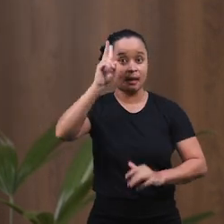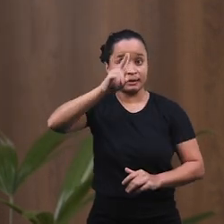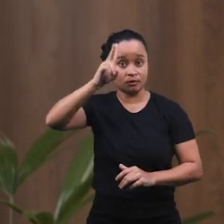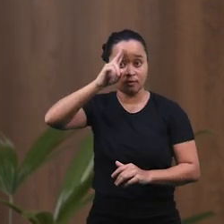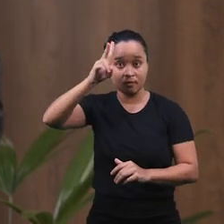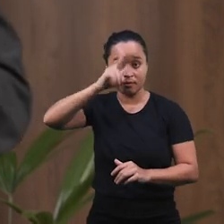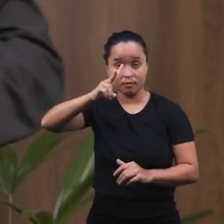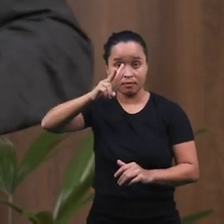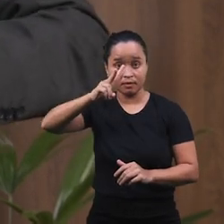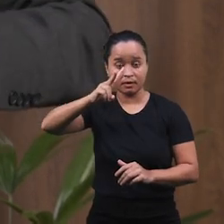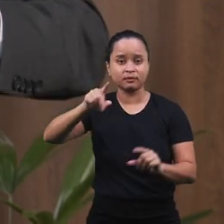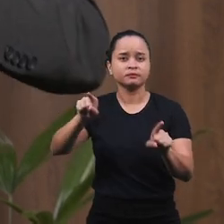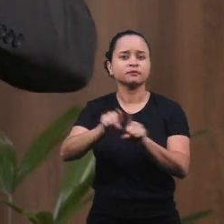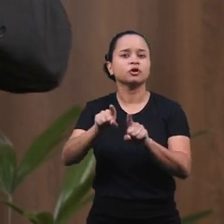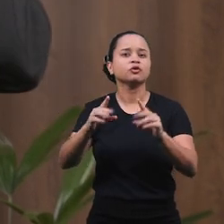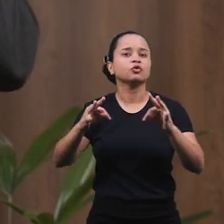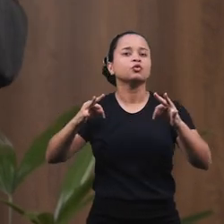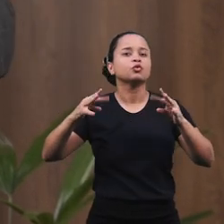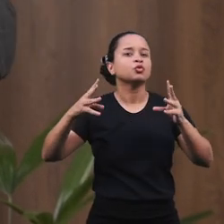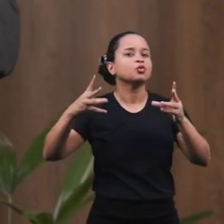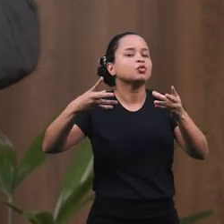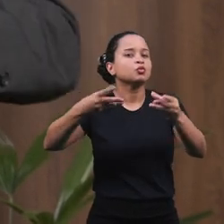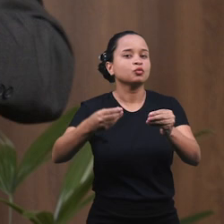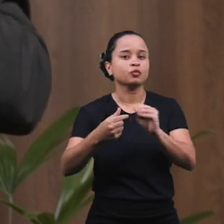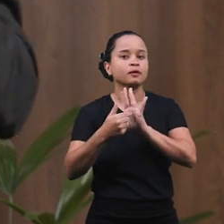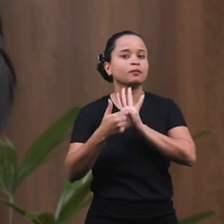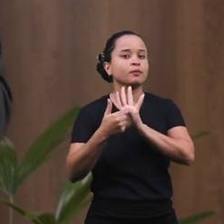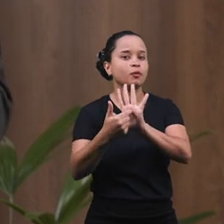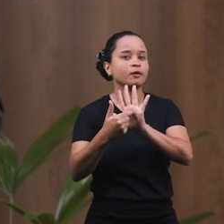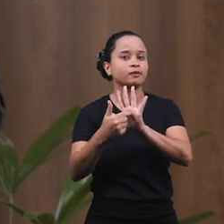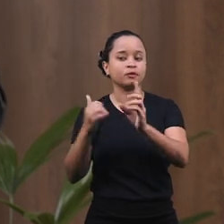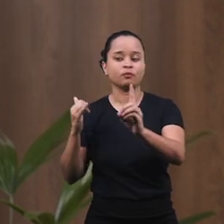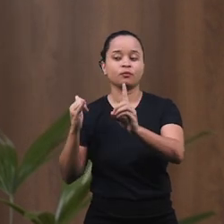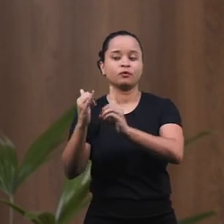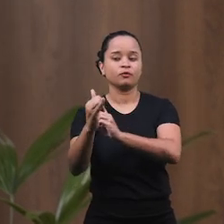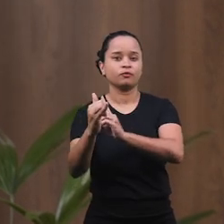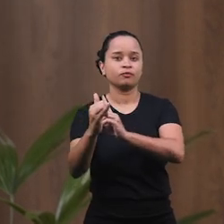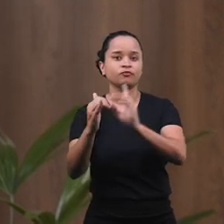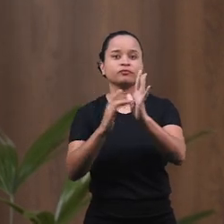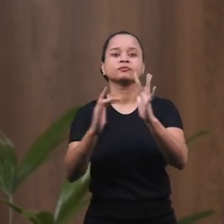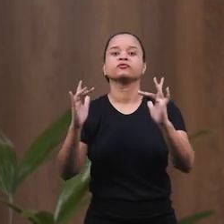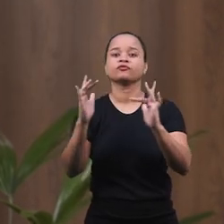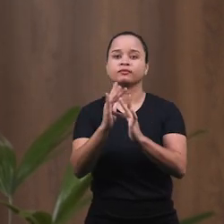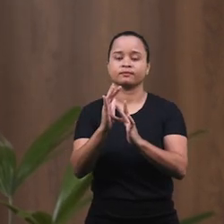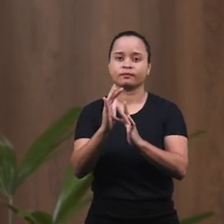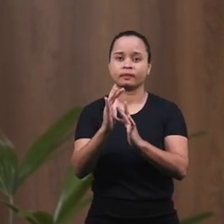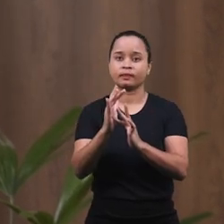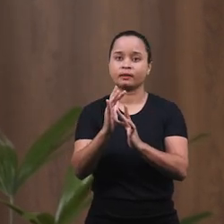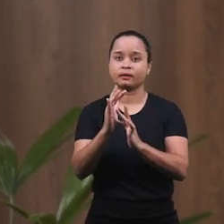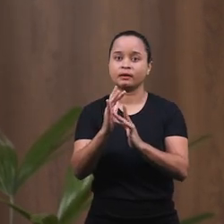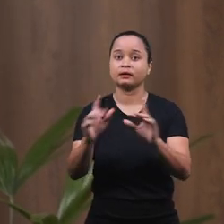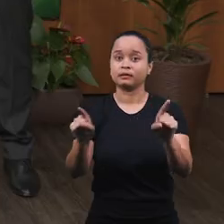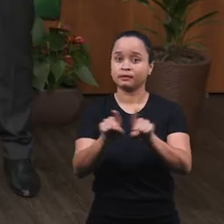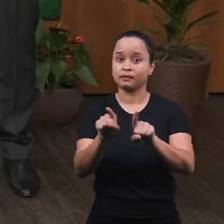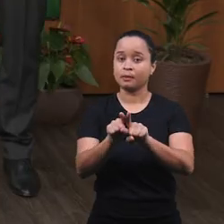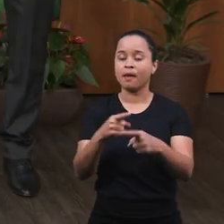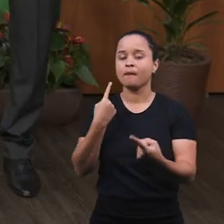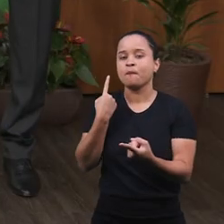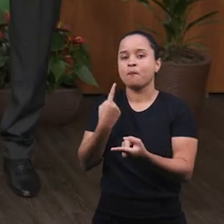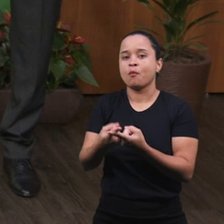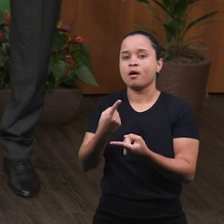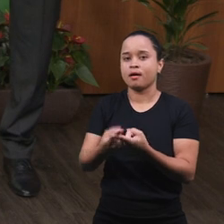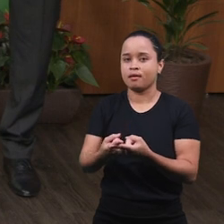historiques toute la préfigure, l'indication prophétique du Seigneur Jésus,